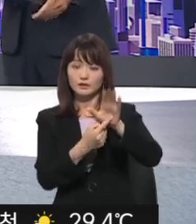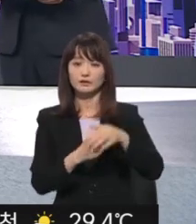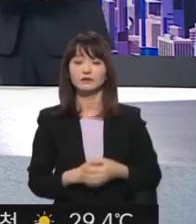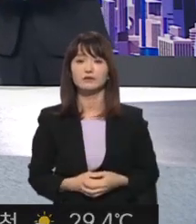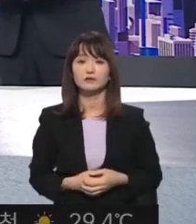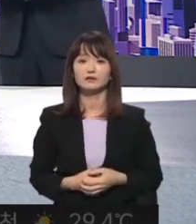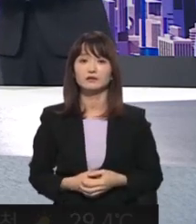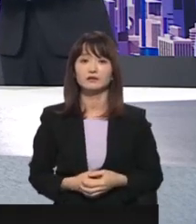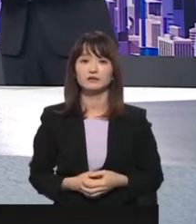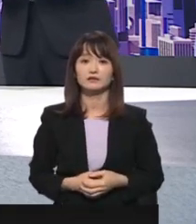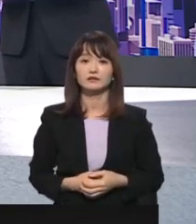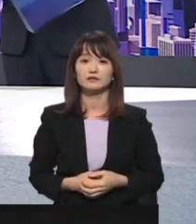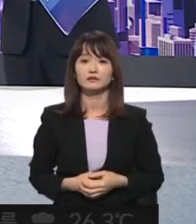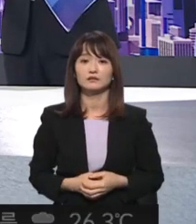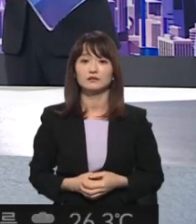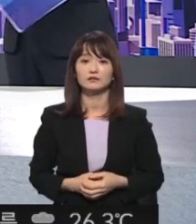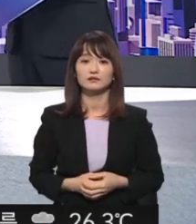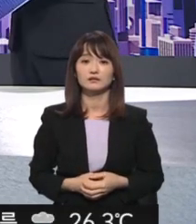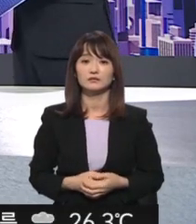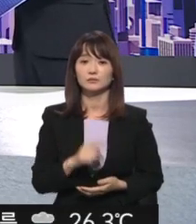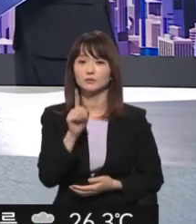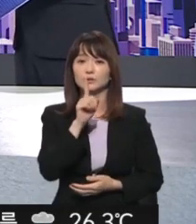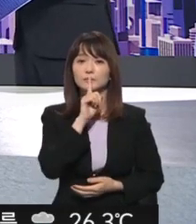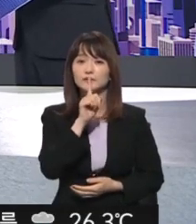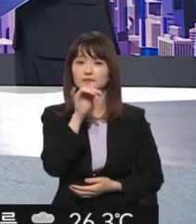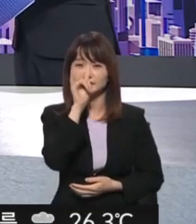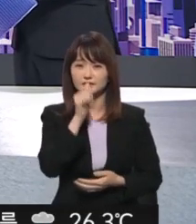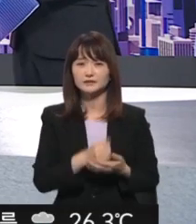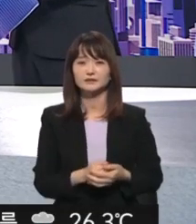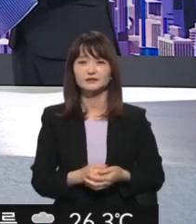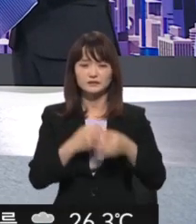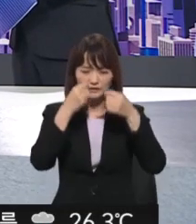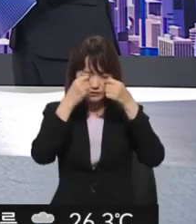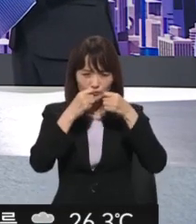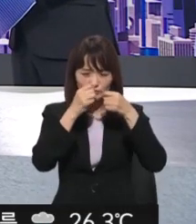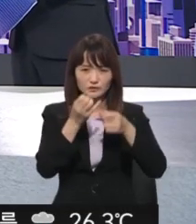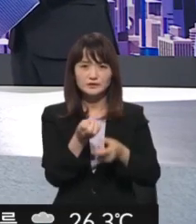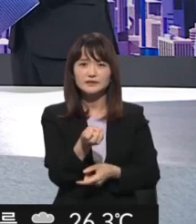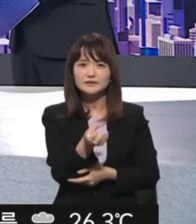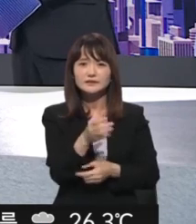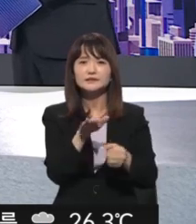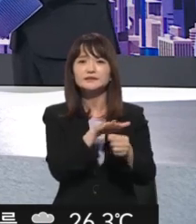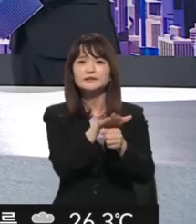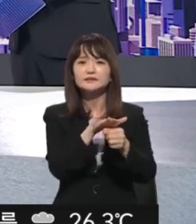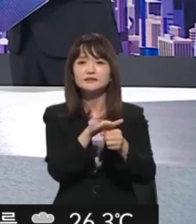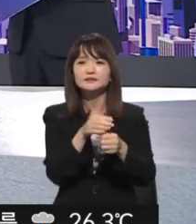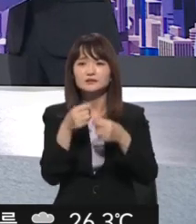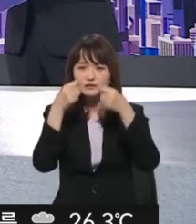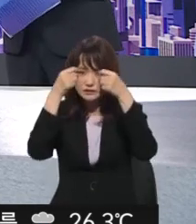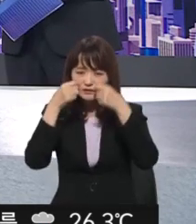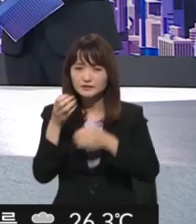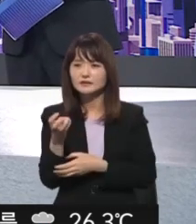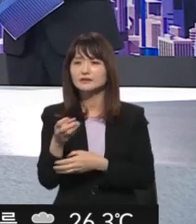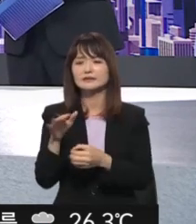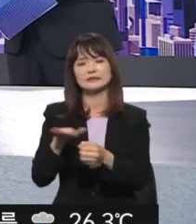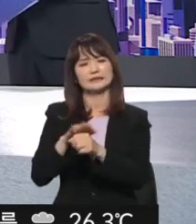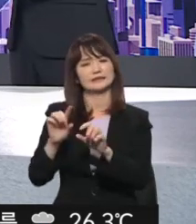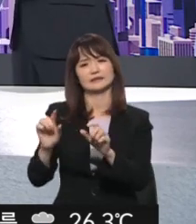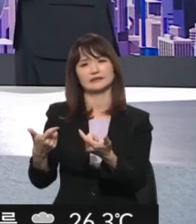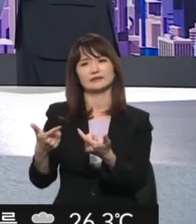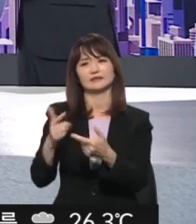뭐랄까 이렇게 해결할 수 있을 것 같습니다 먹은 이런 얘기 자 있지 않습니까 눈물의 씨앗은 사랑이다 눈물의 씨앗은 사랑이 아니라